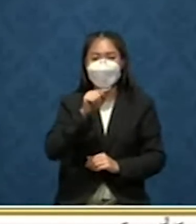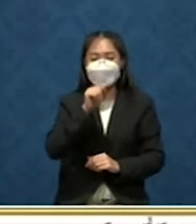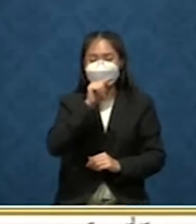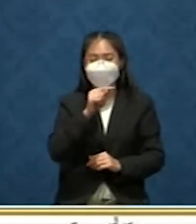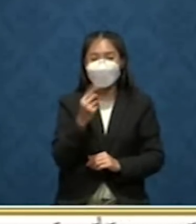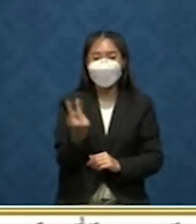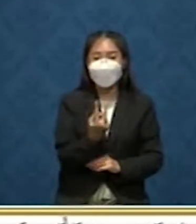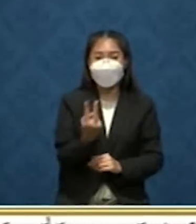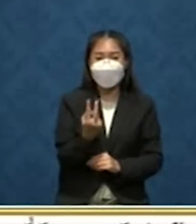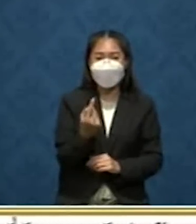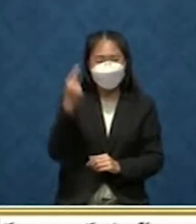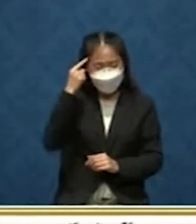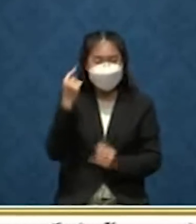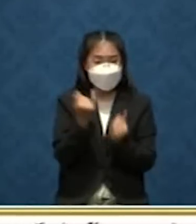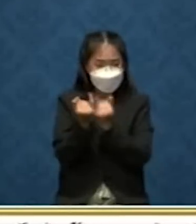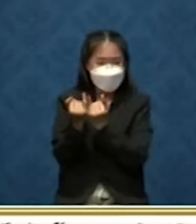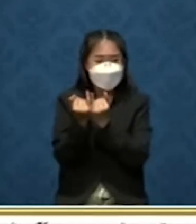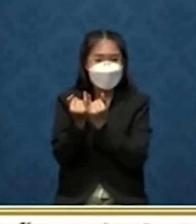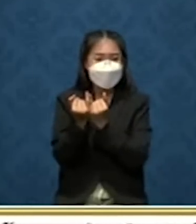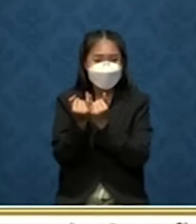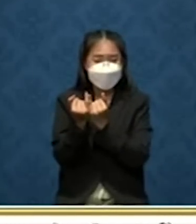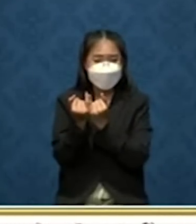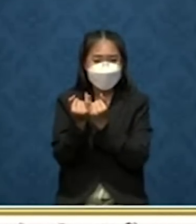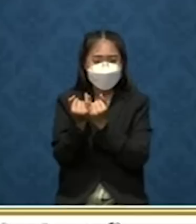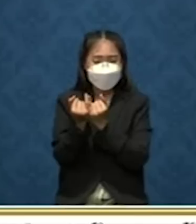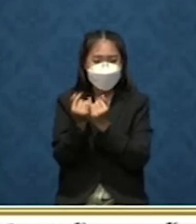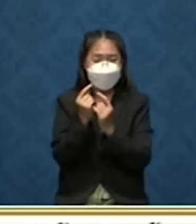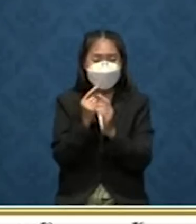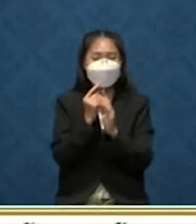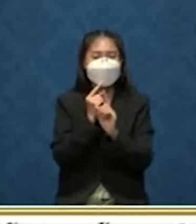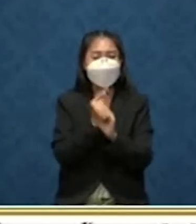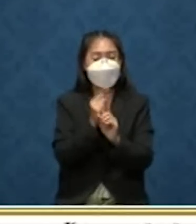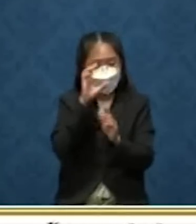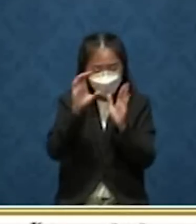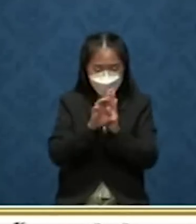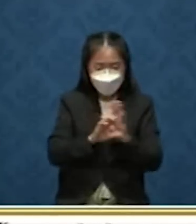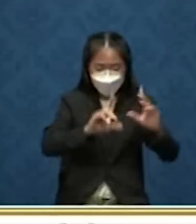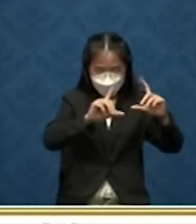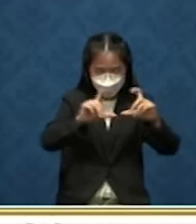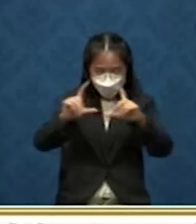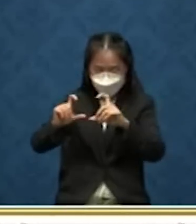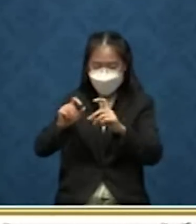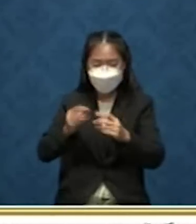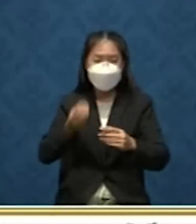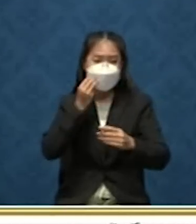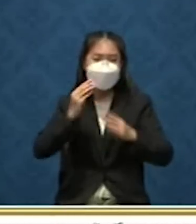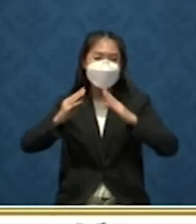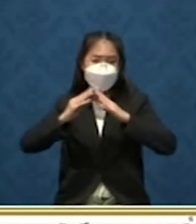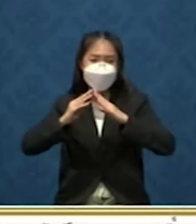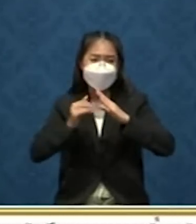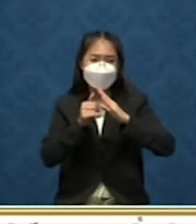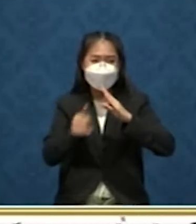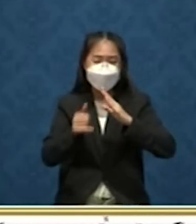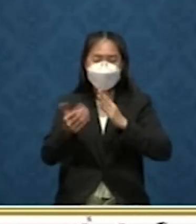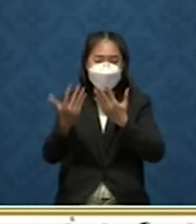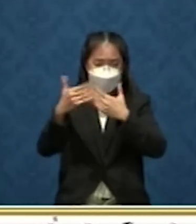นัศเนี่ยน่าจะสนิดสนมกพอสมควร ถึงขนาดไปถ่ายรูปกันถึงในบ้านไปงานปารต